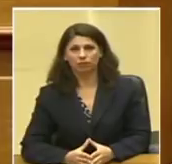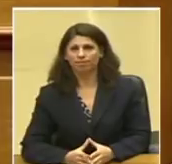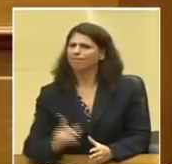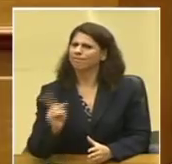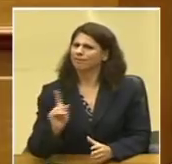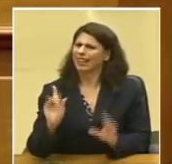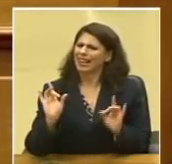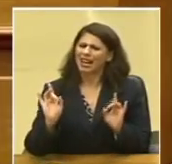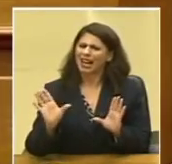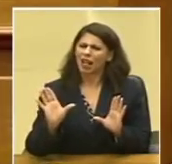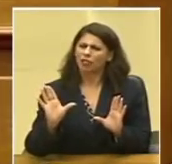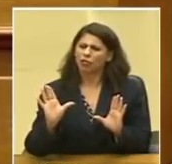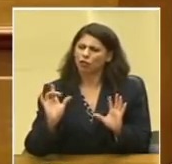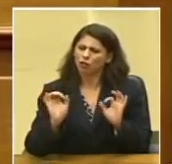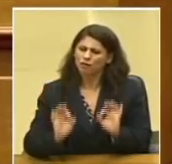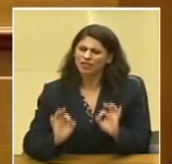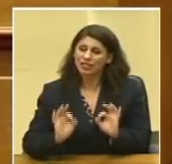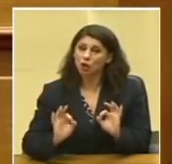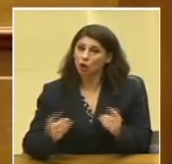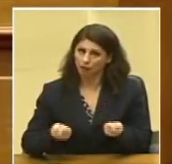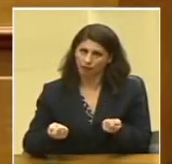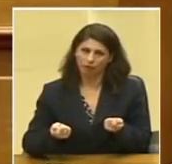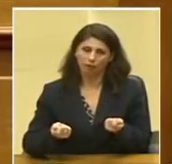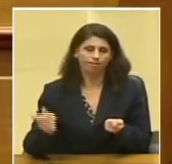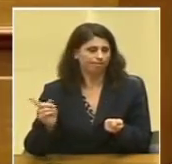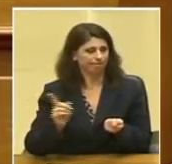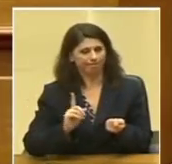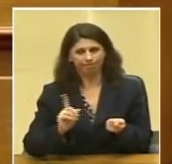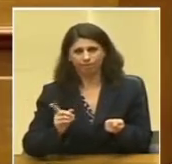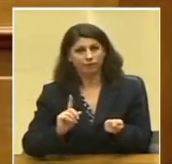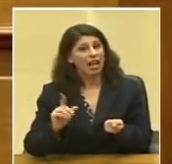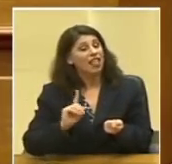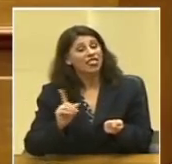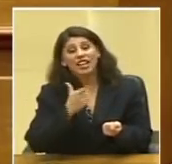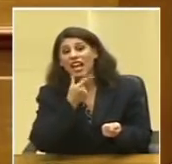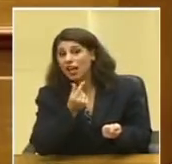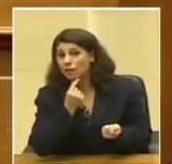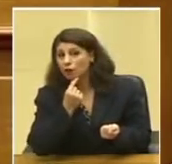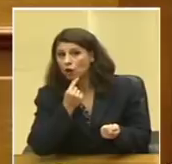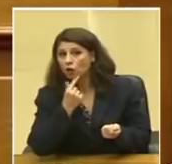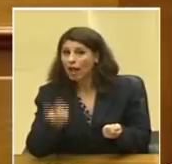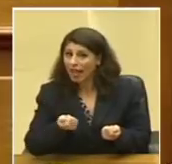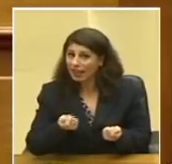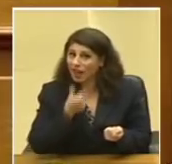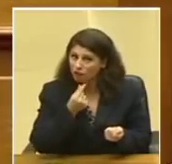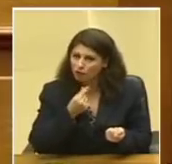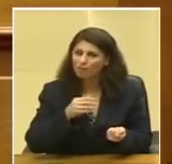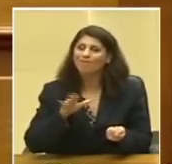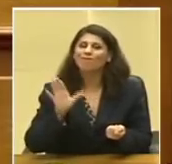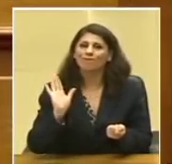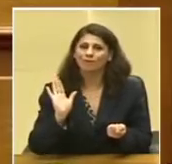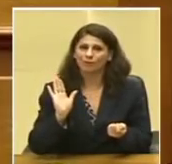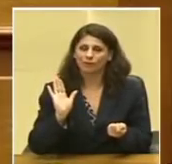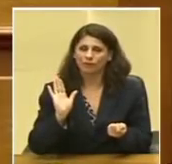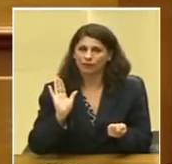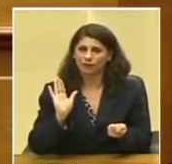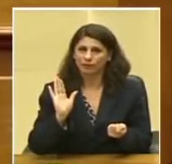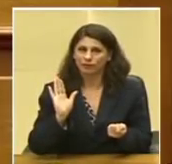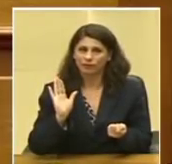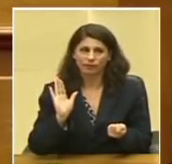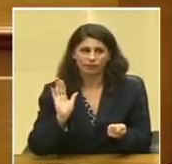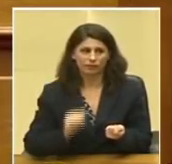καθόλου αυτονόητο ότι θα συμβεί και καθόλου εύκολο να συμβεί. Για να μην